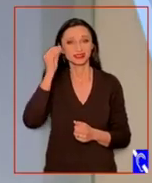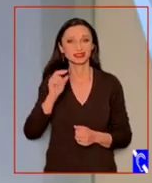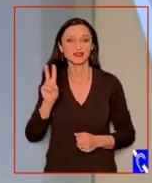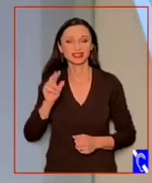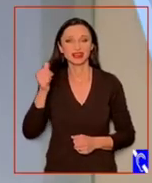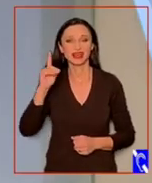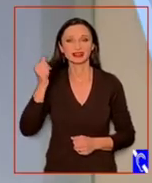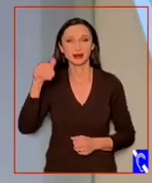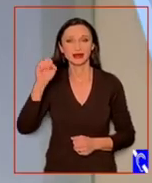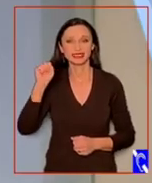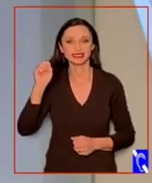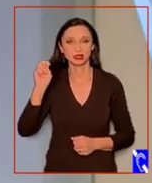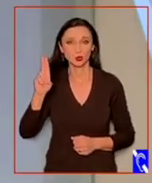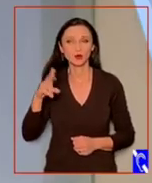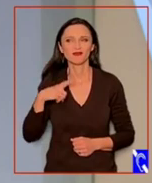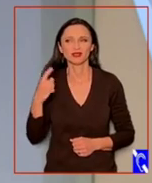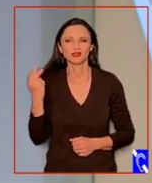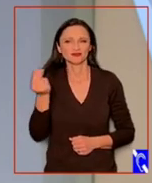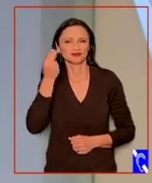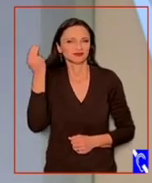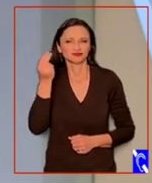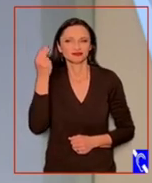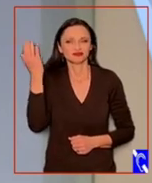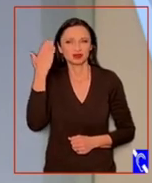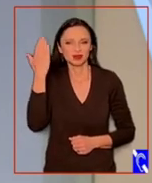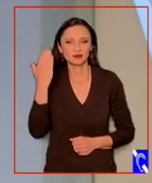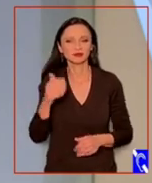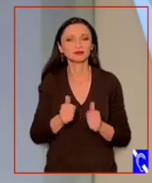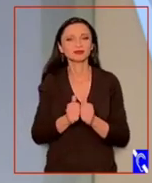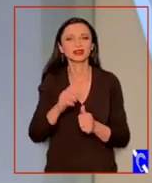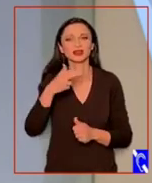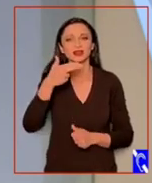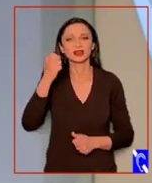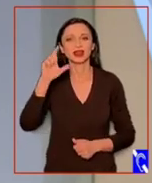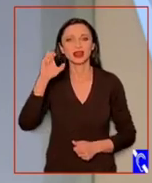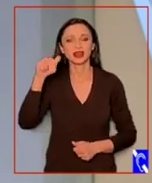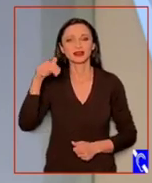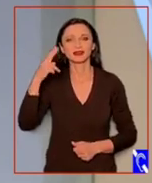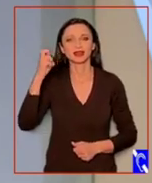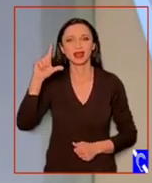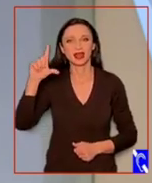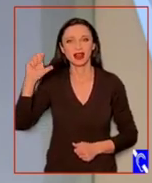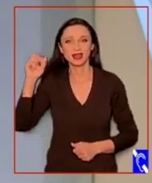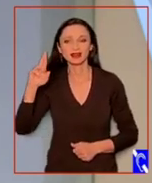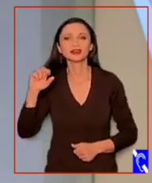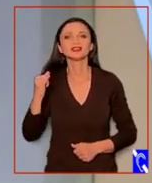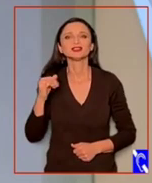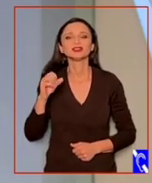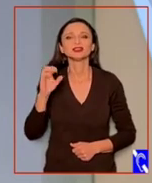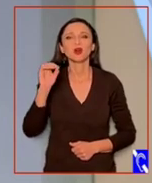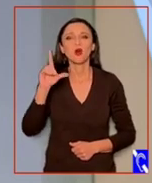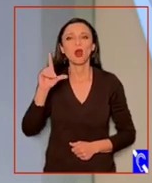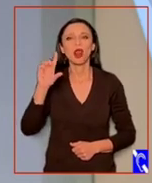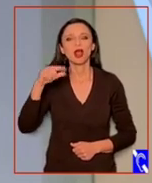reamintesc faptul că Vasile Adamescu a făcut parte dintr-o elită mondială de excepție, alături de Helen Keller din Statele Unite și de către